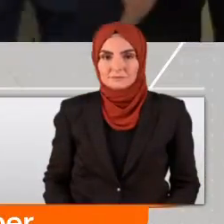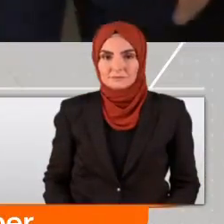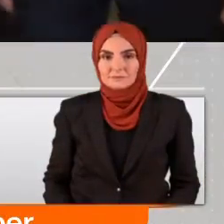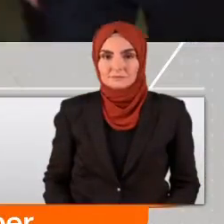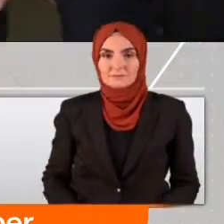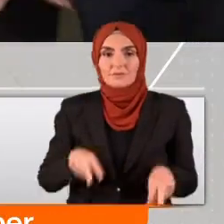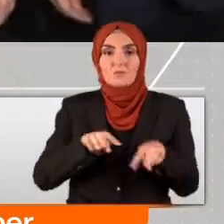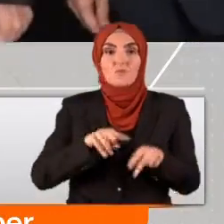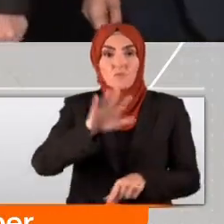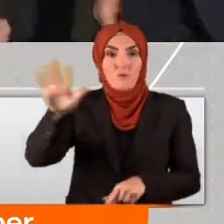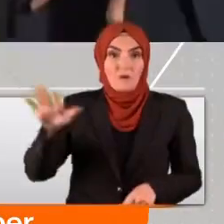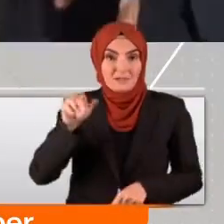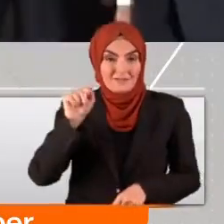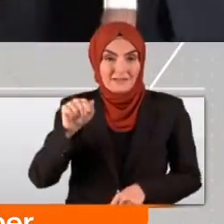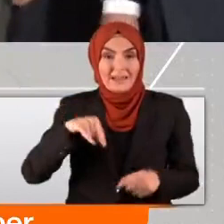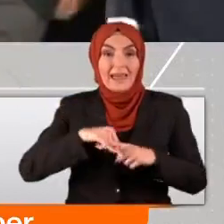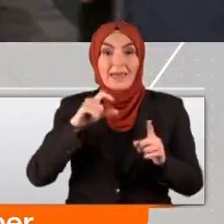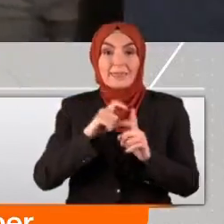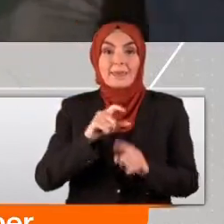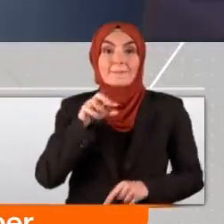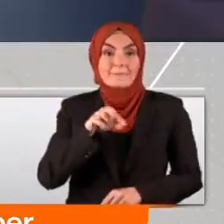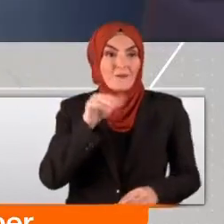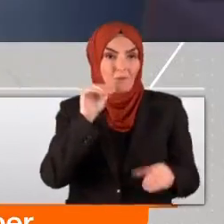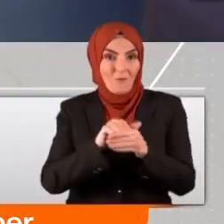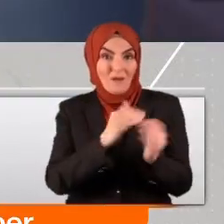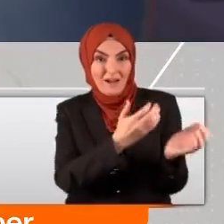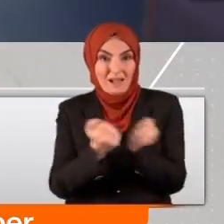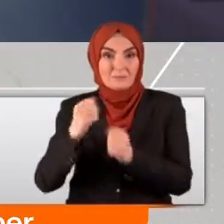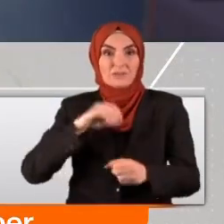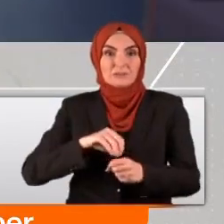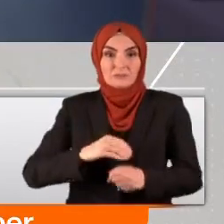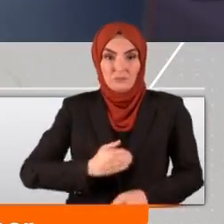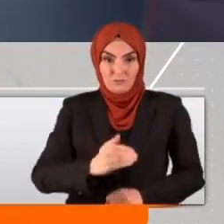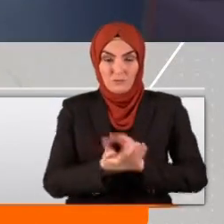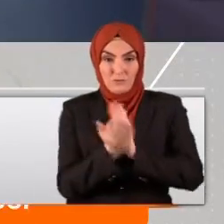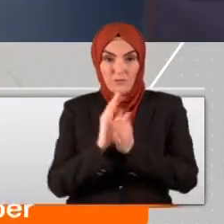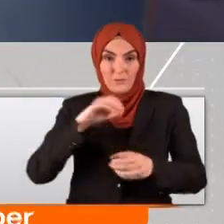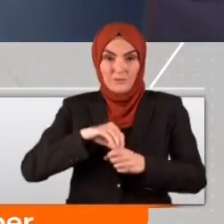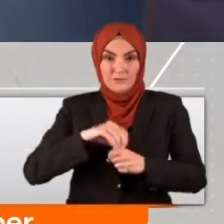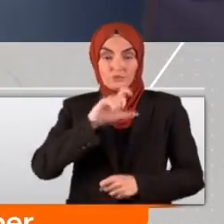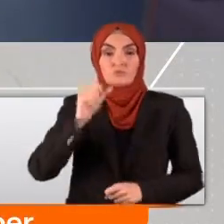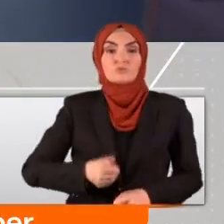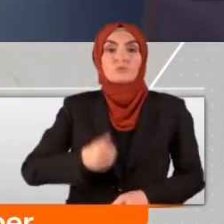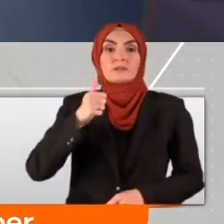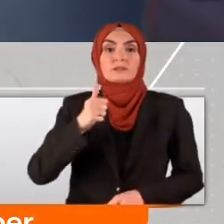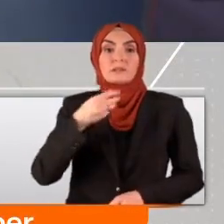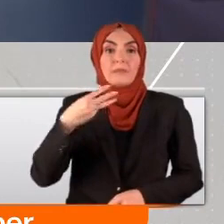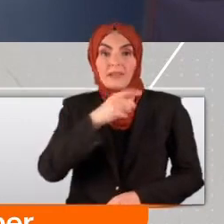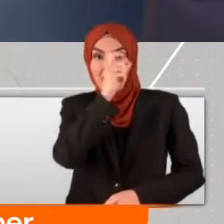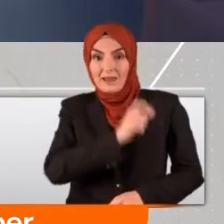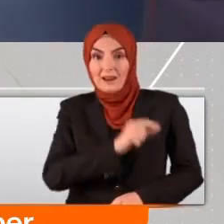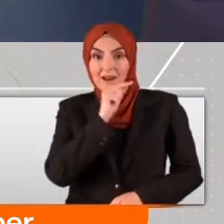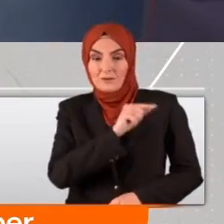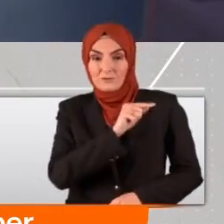Muhalefet HDP'nin oyunu alabilmek adına önümüzdeki dönemde Cumhurbaşkanımız Sayın Recep Tayyip Erdoğan'ı